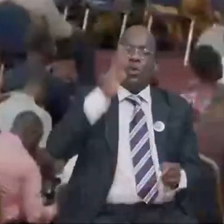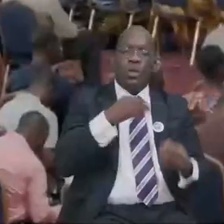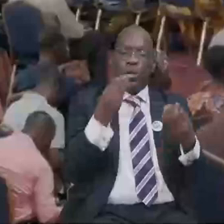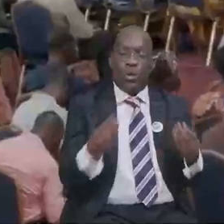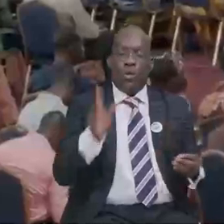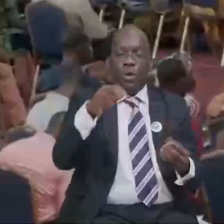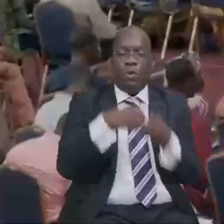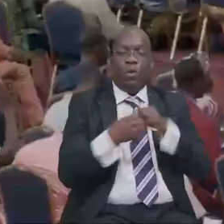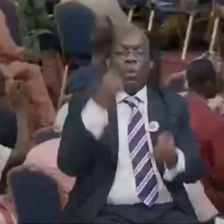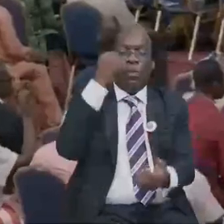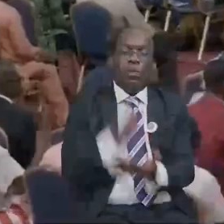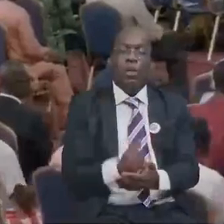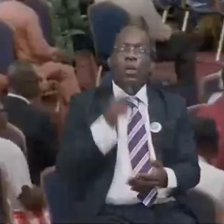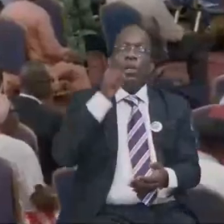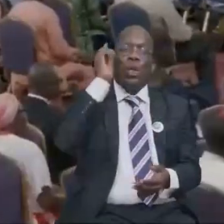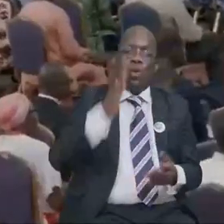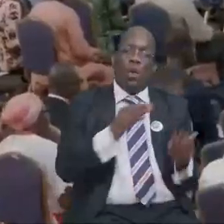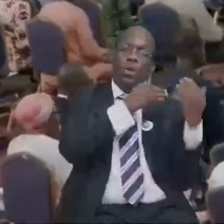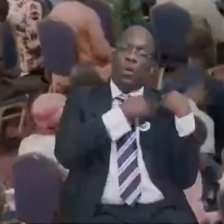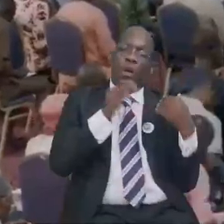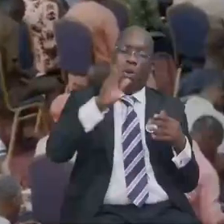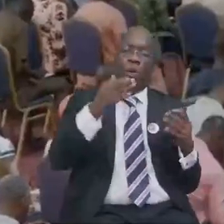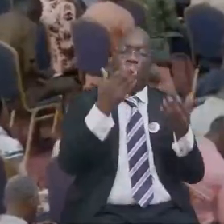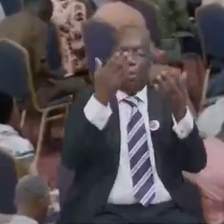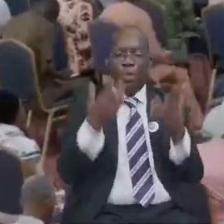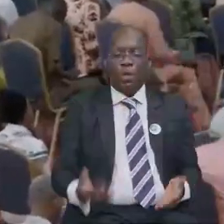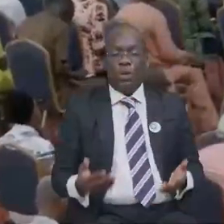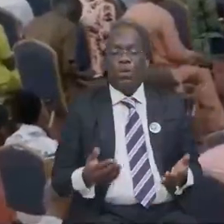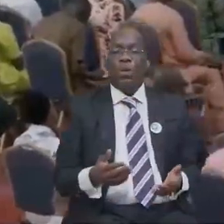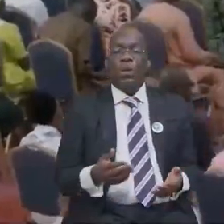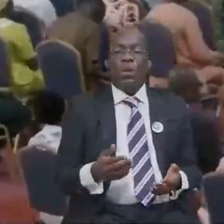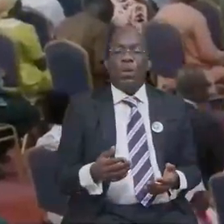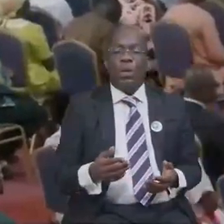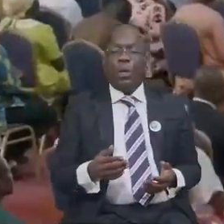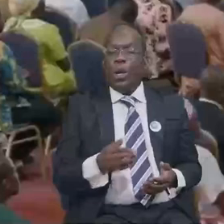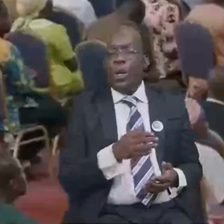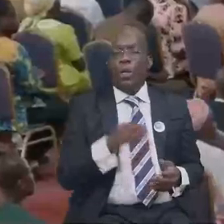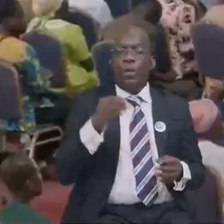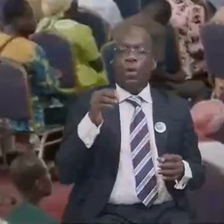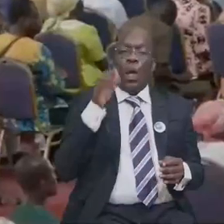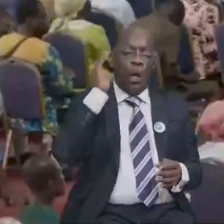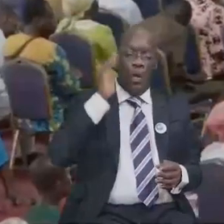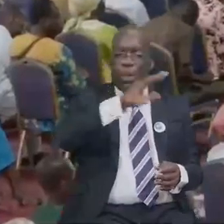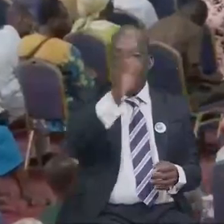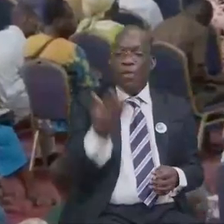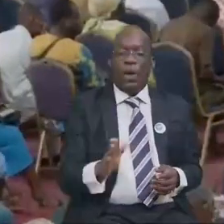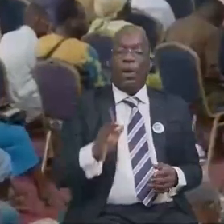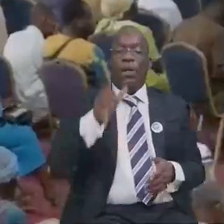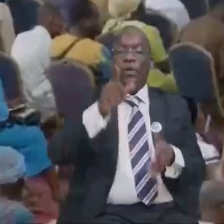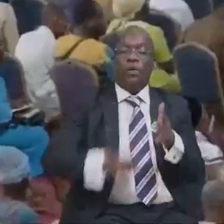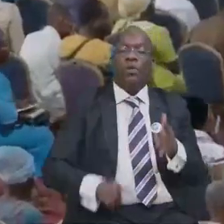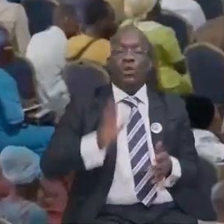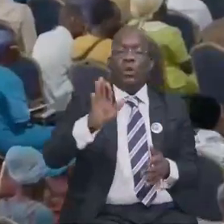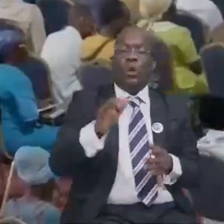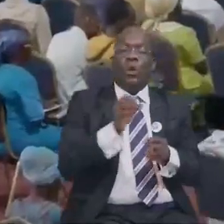tes fardeaux. Et il va porter tes fardeaux. Mais ne diminue jamais ta passion et ton